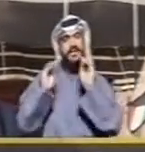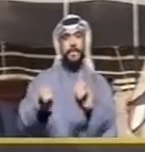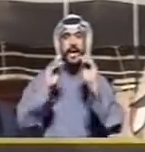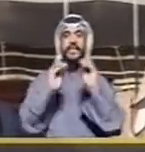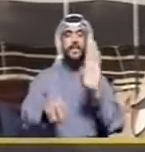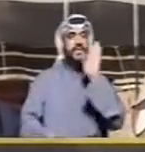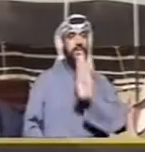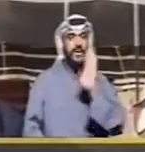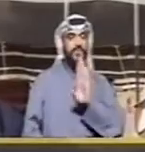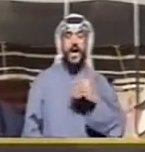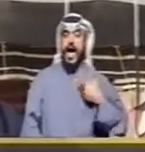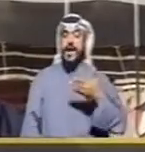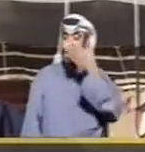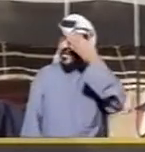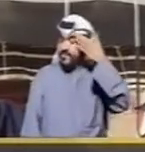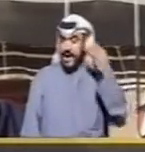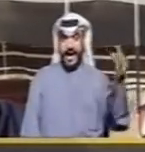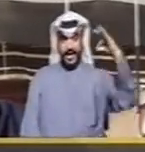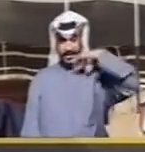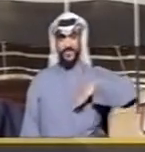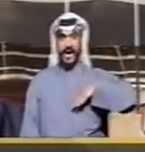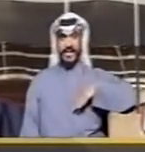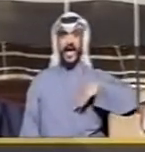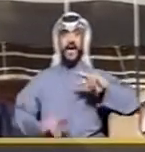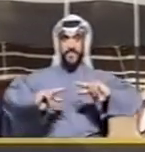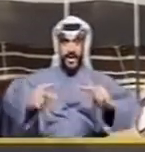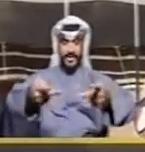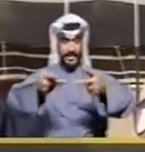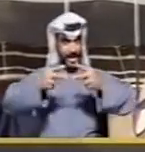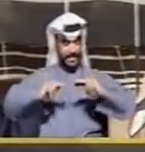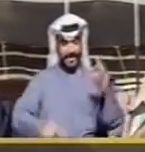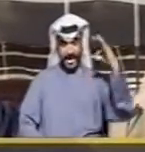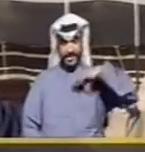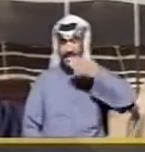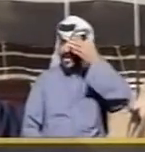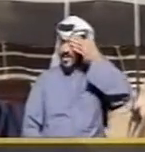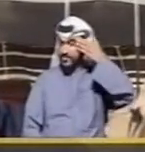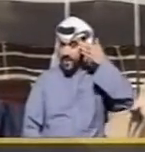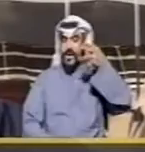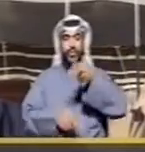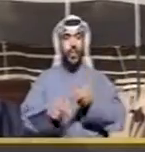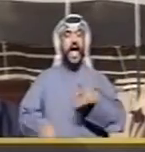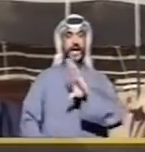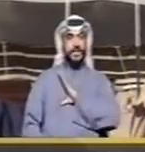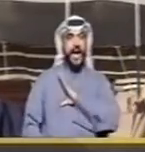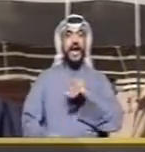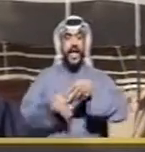والاستفادة من هذا التمرين أنه كان في تبادل بالخبرات ما بين القوة البرية الكويتية والقوة البرية